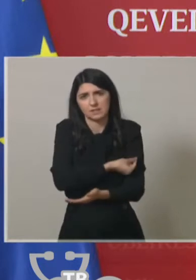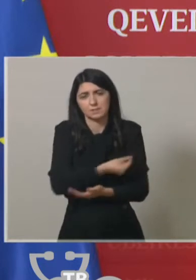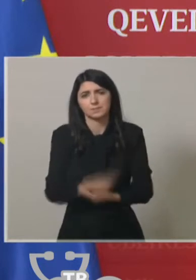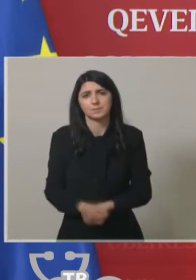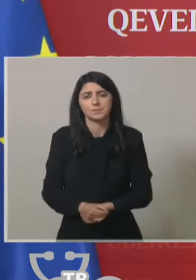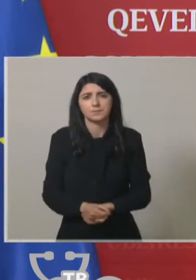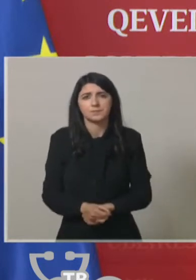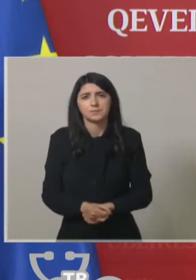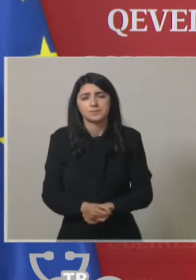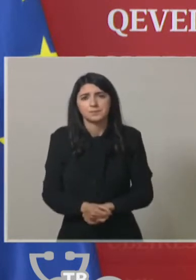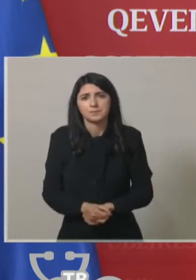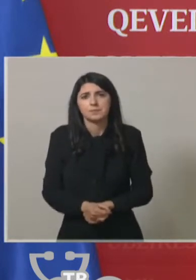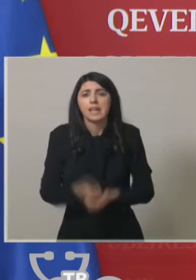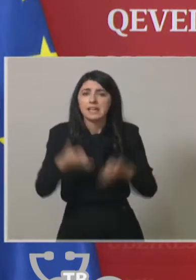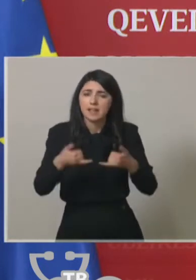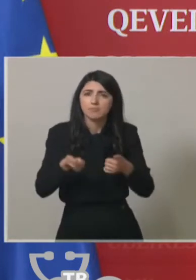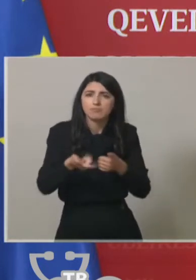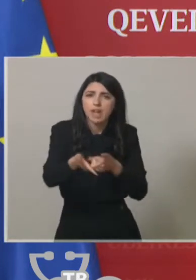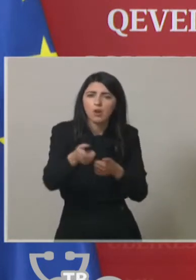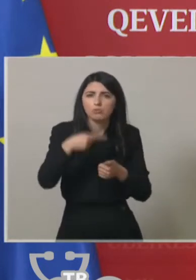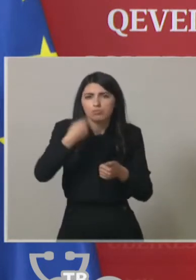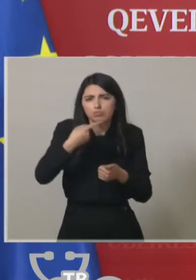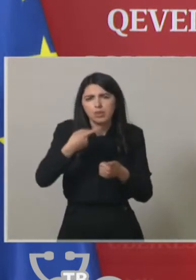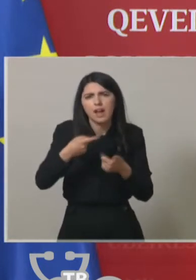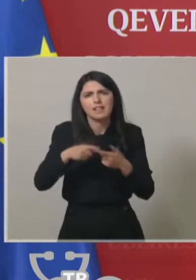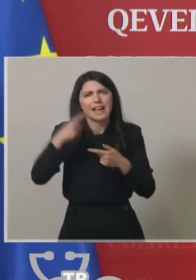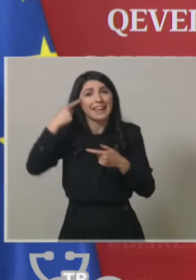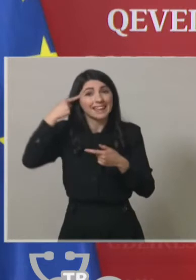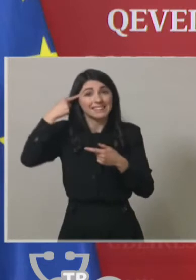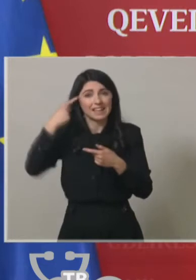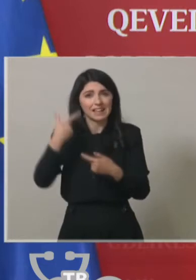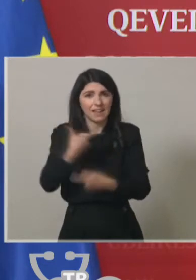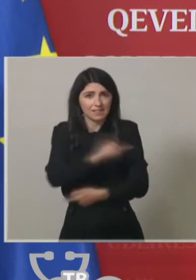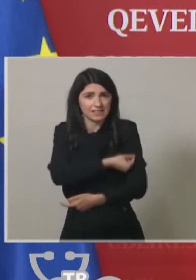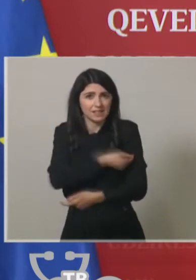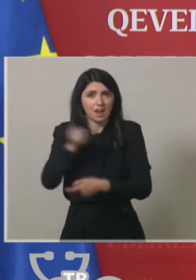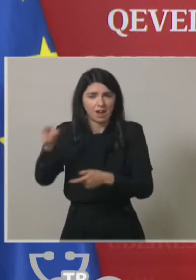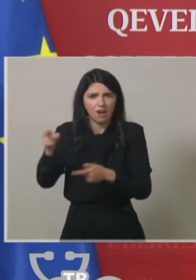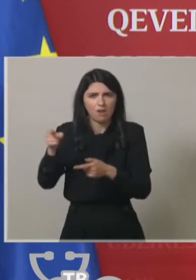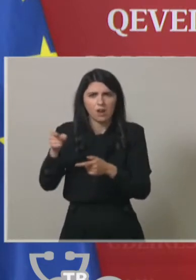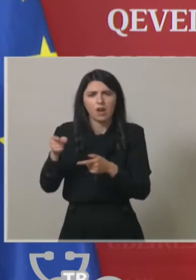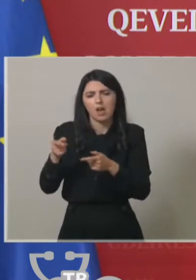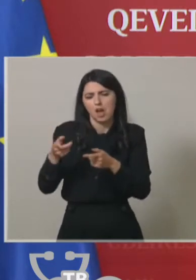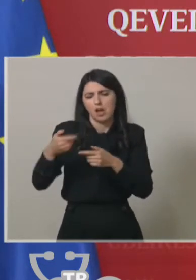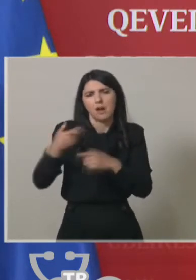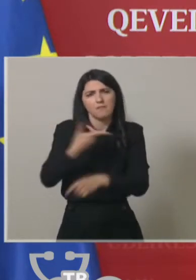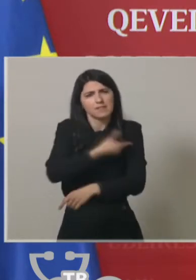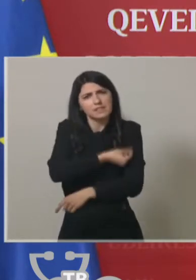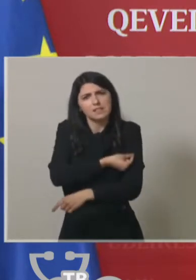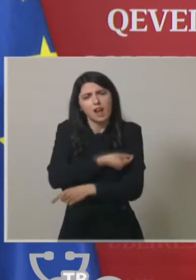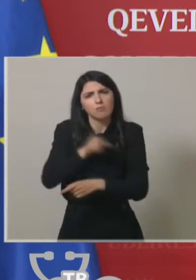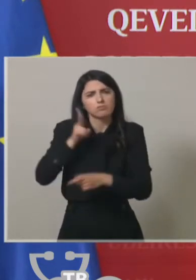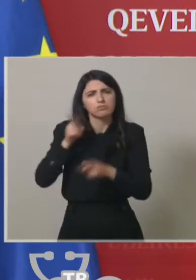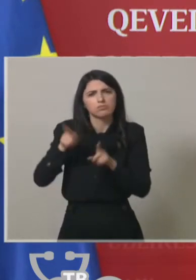вакцинација. Неколку збора во однос на кинеската вакцина, тоа е класичен модел на вакцина, добиена е